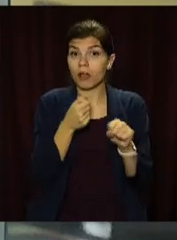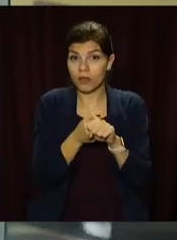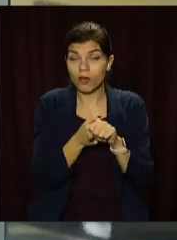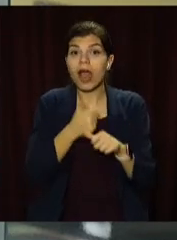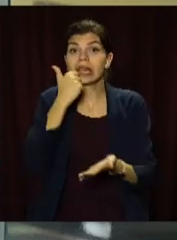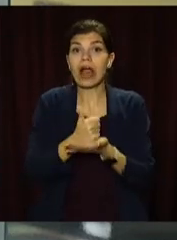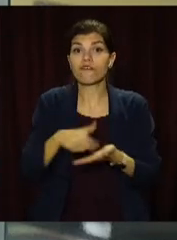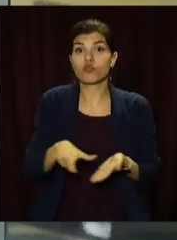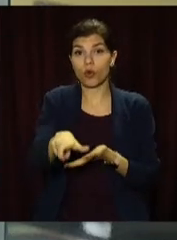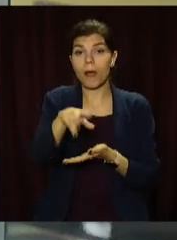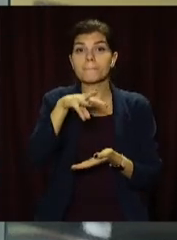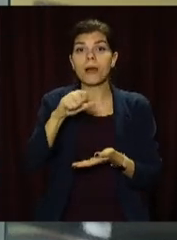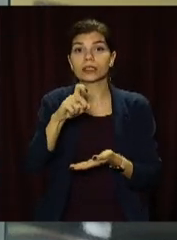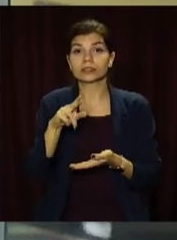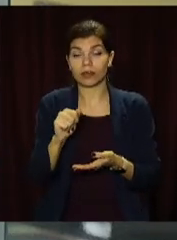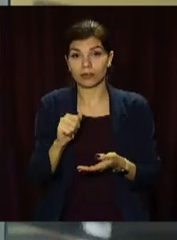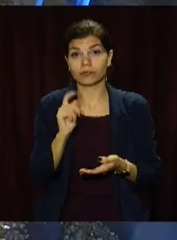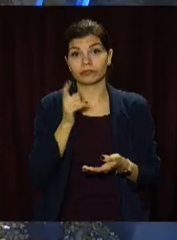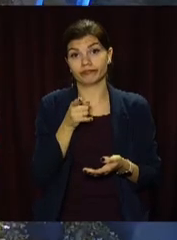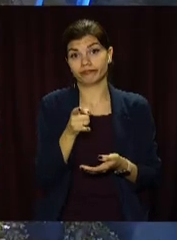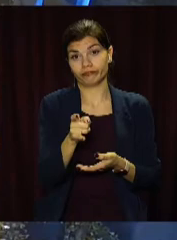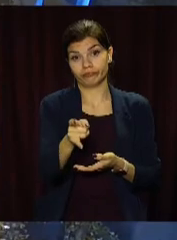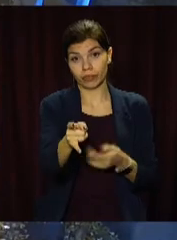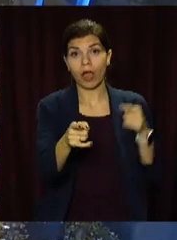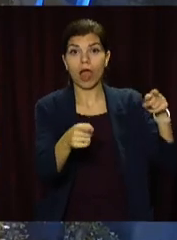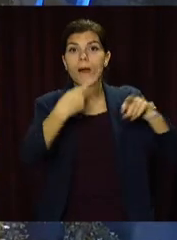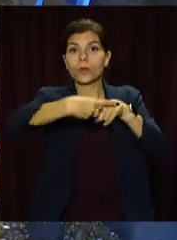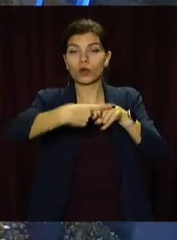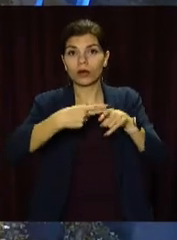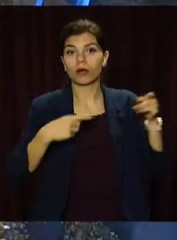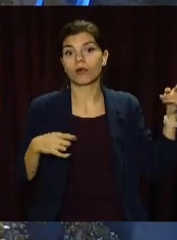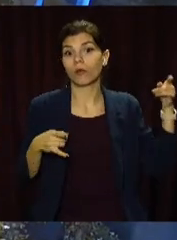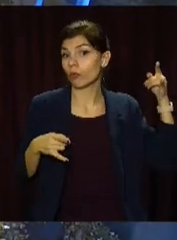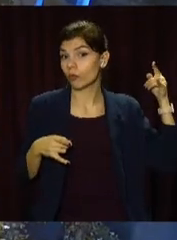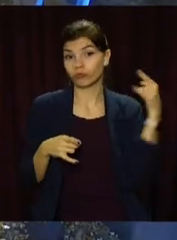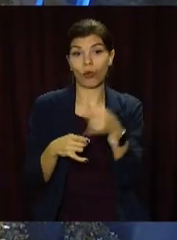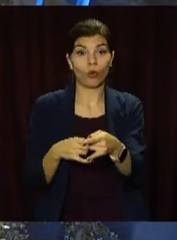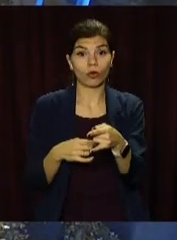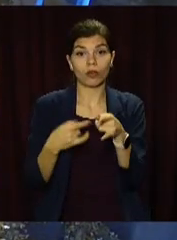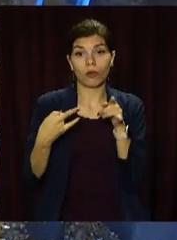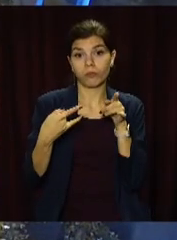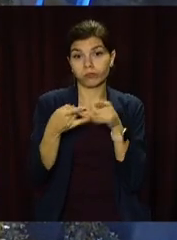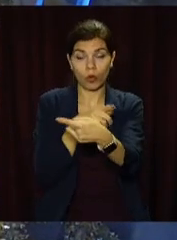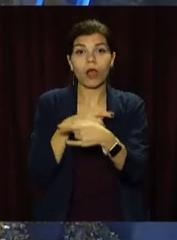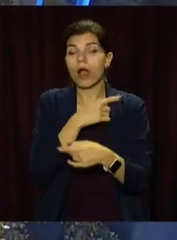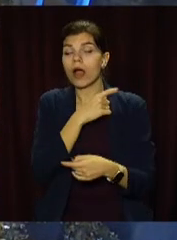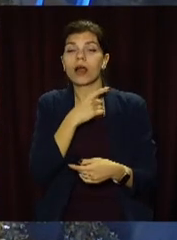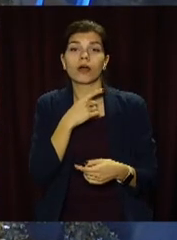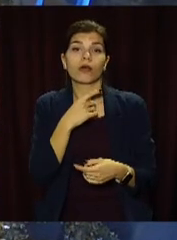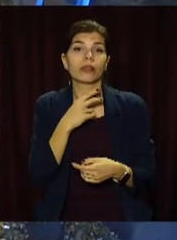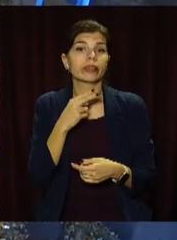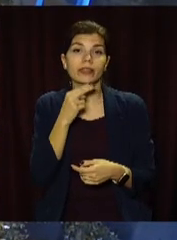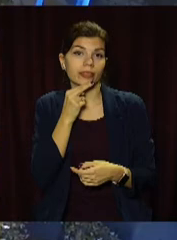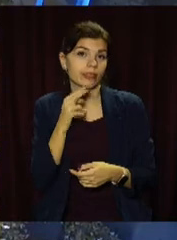головній дорозі рухалася Мазда. В цей час на перехрестя виїхав позашляховик, попередньо не оцінивши ситуацію на